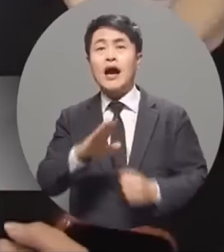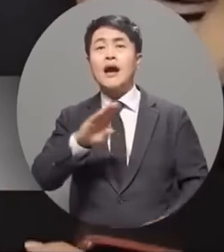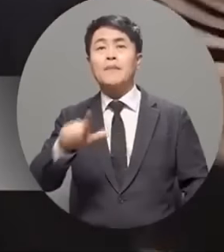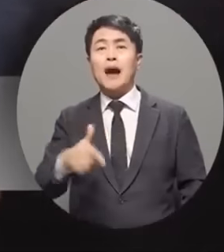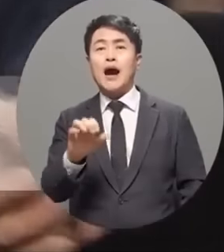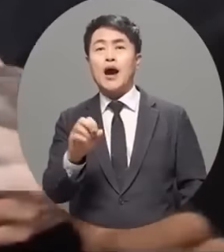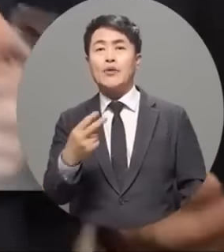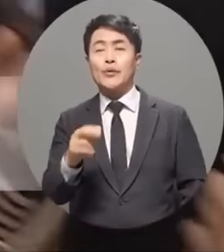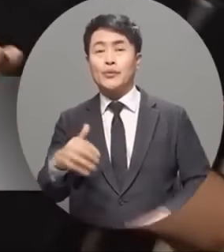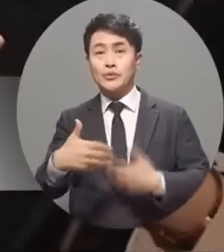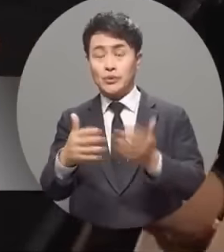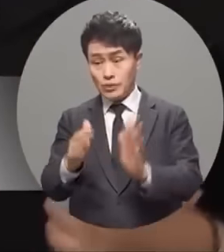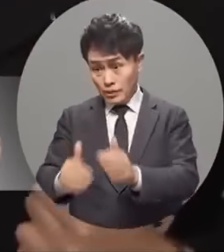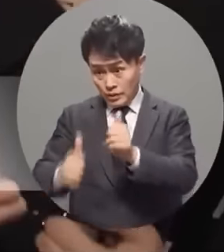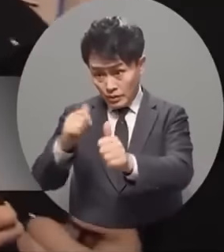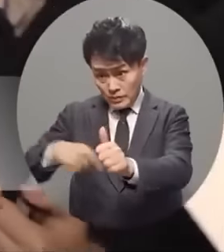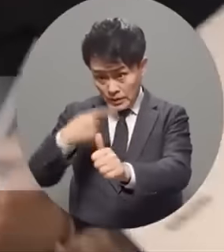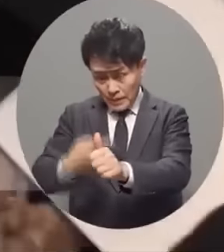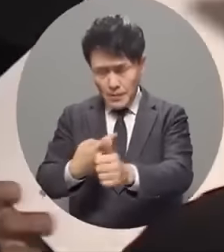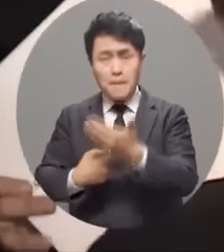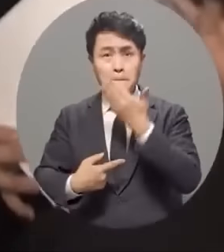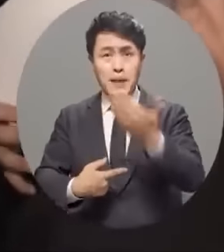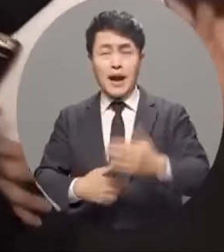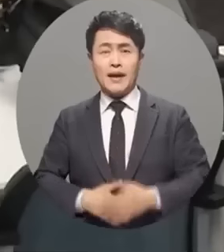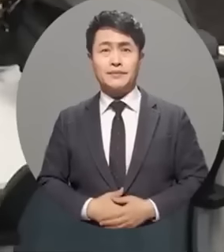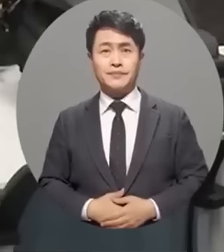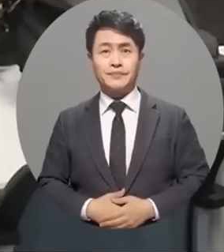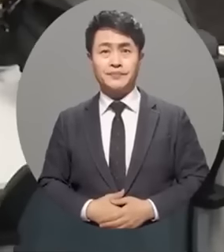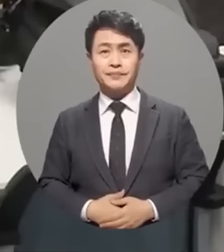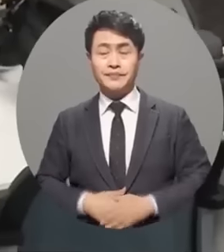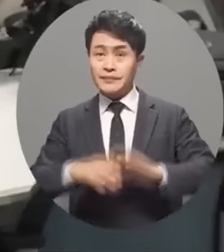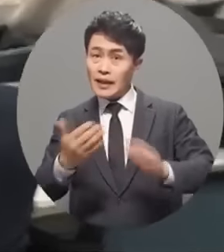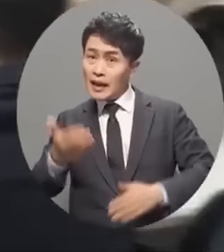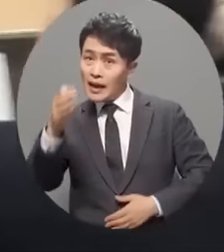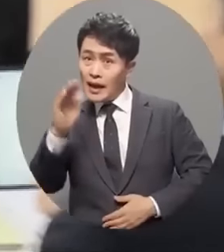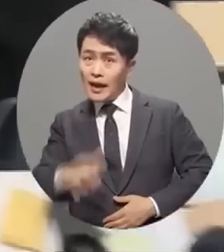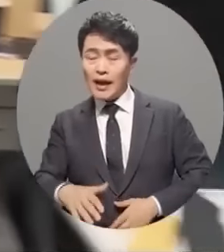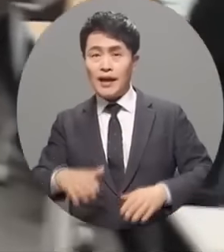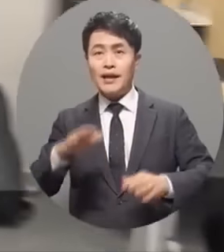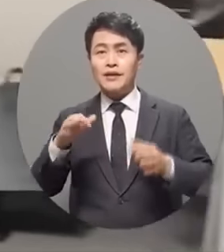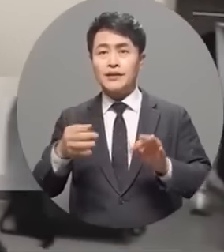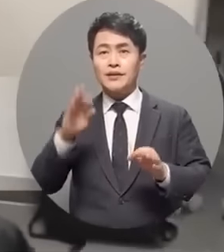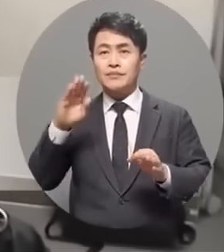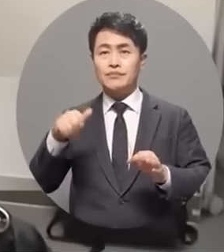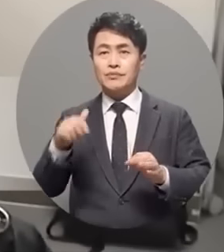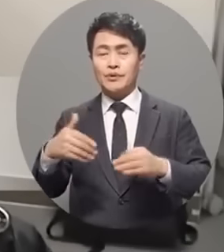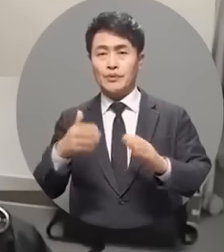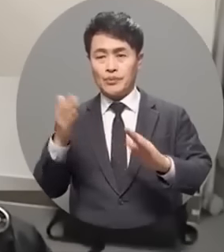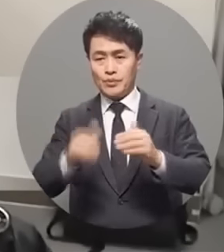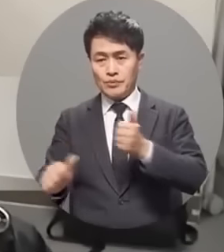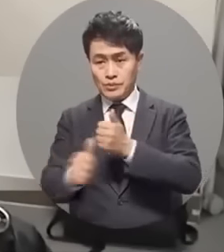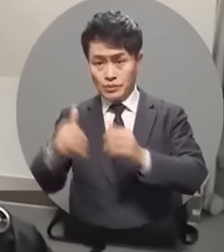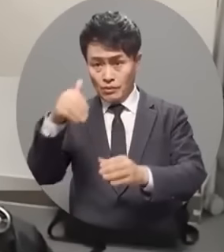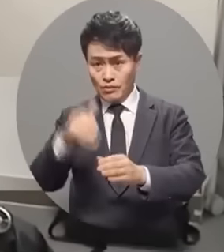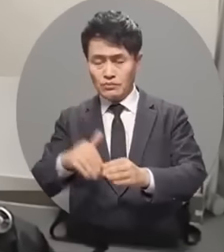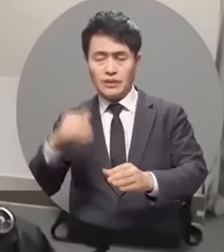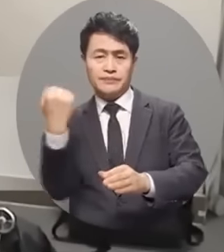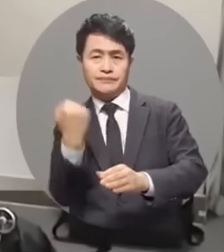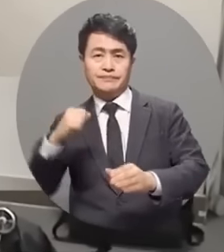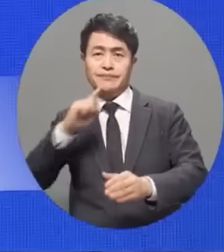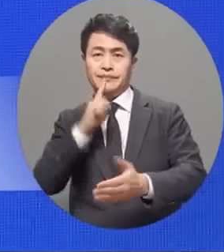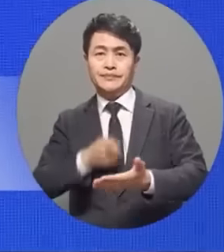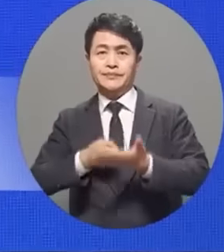의원도 경선에 참여할 수 있다고 했습니다. 하지만 김부겸 공동선대위원장이 즉각 반박에